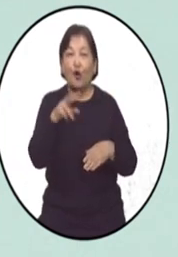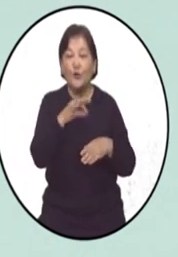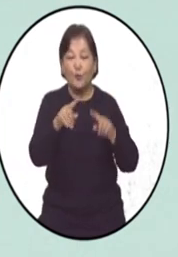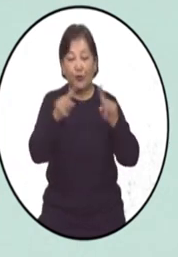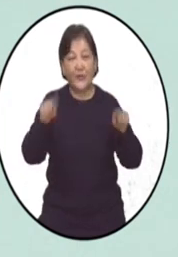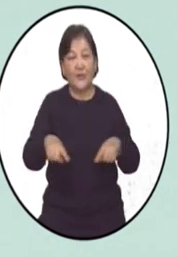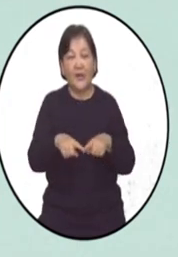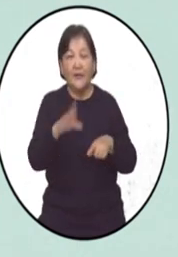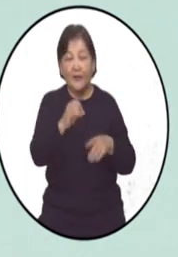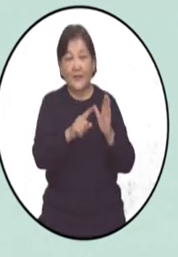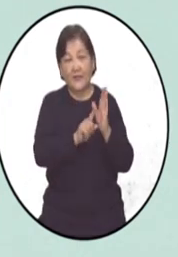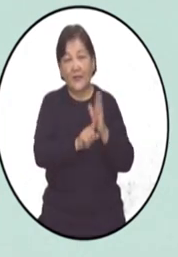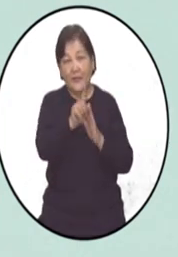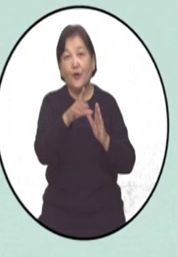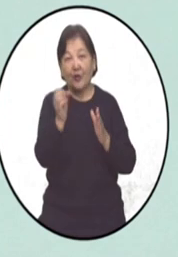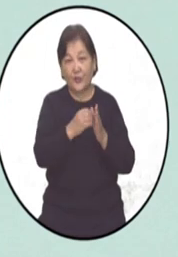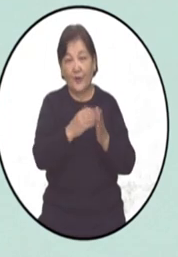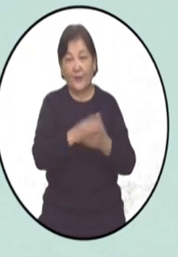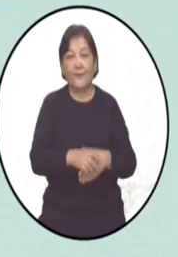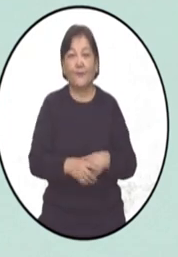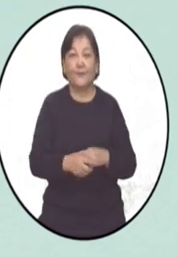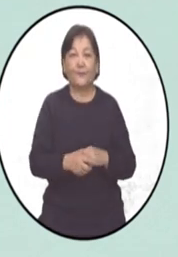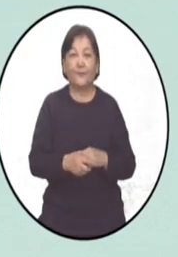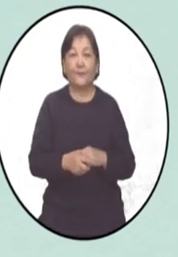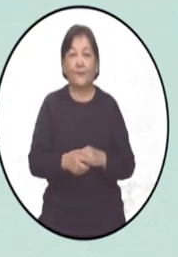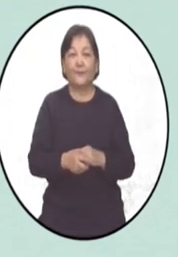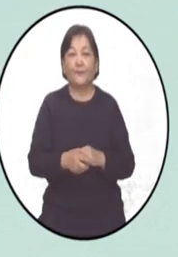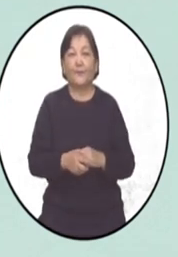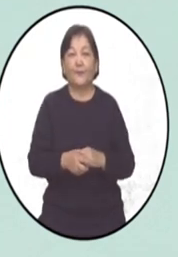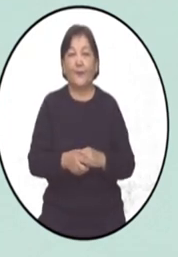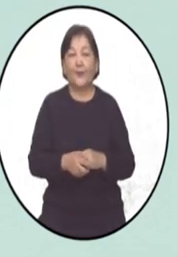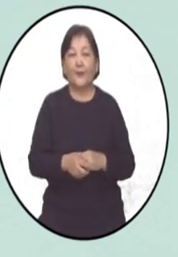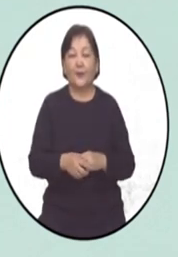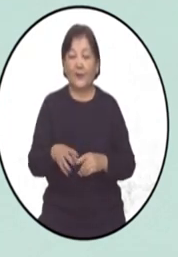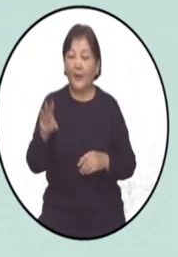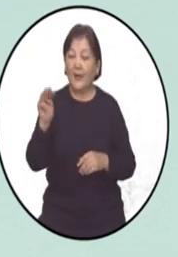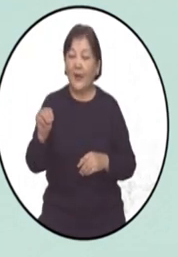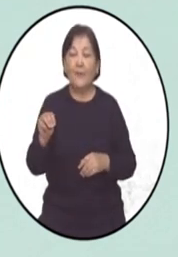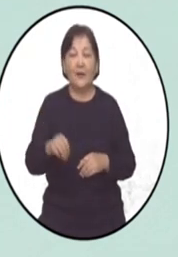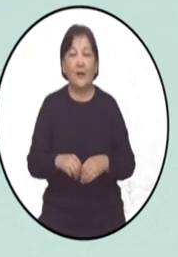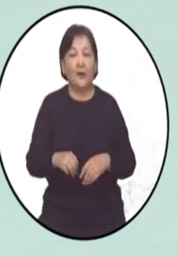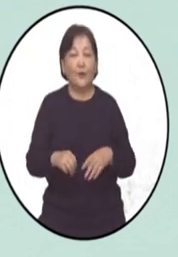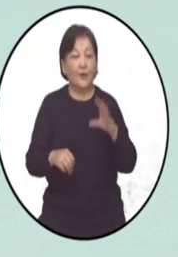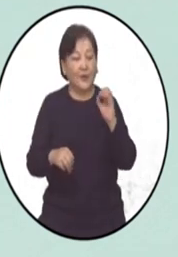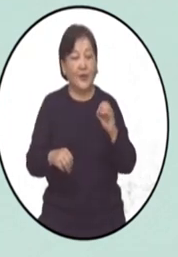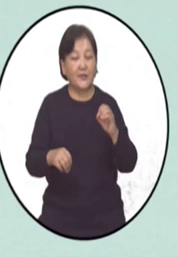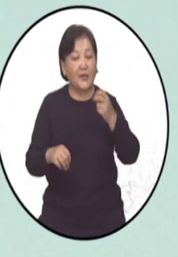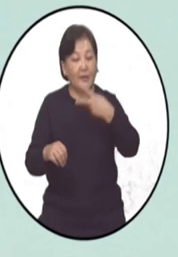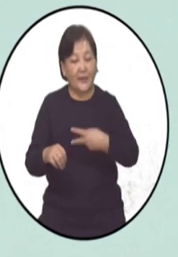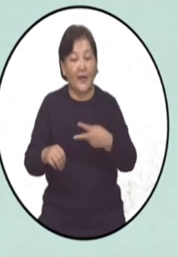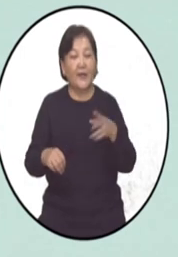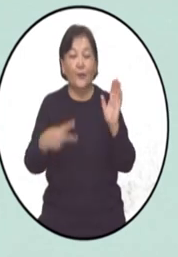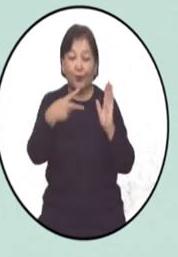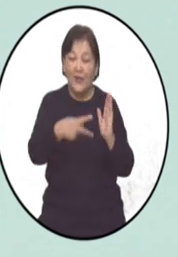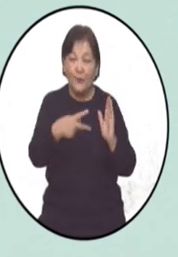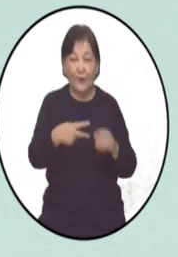эхлэх ёстой. За одоо M гэсэн хувьсчаа тгээс ялгаатай юу гүй юу гэдгийг шалгаж байна. За хэрэв